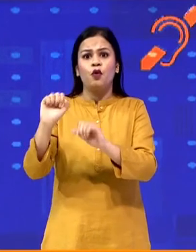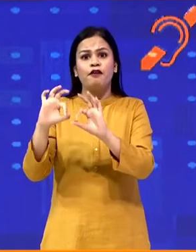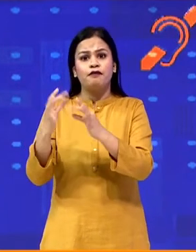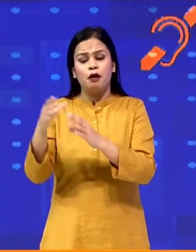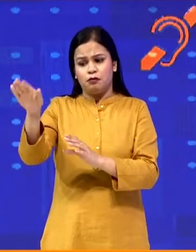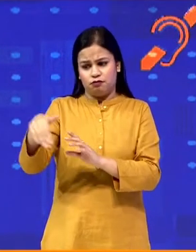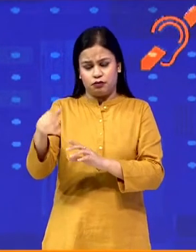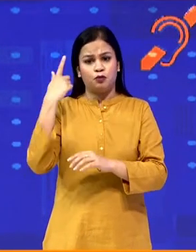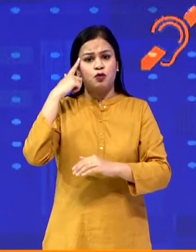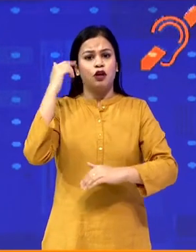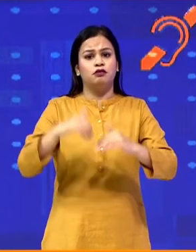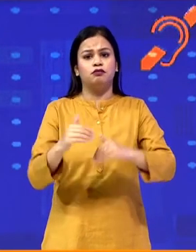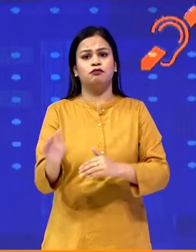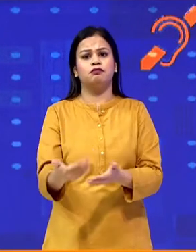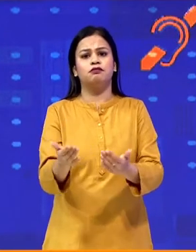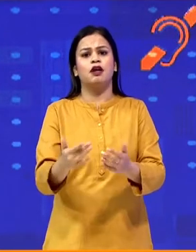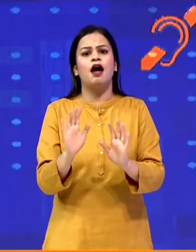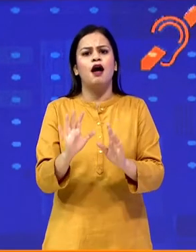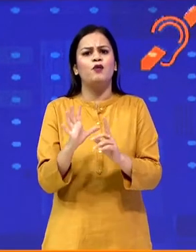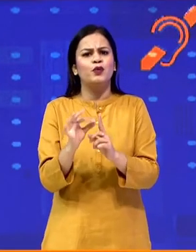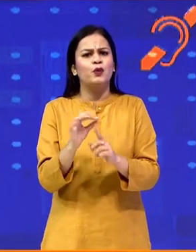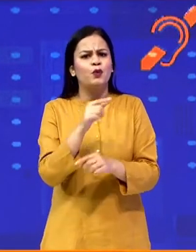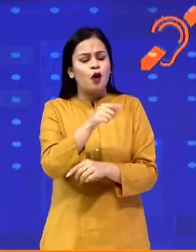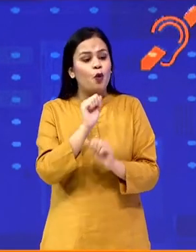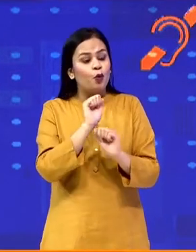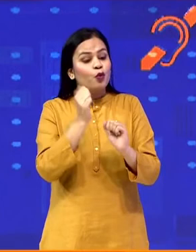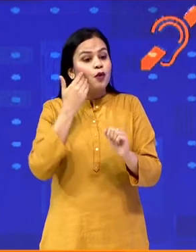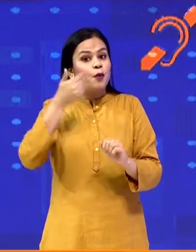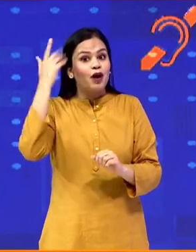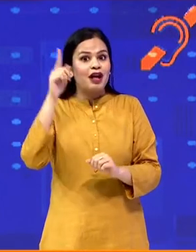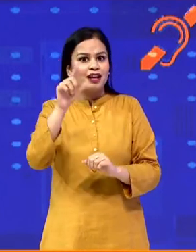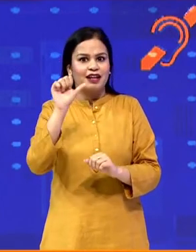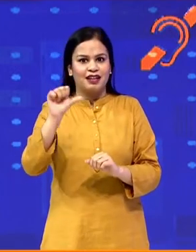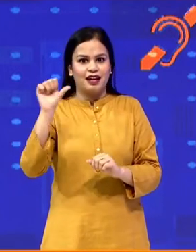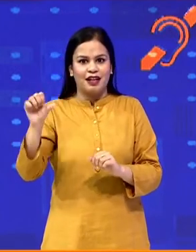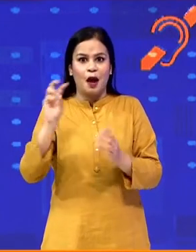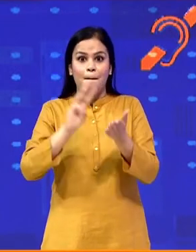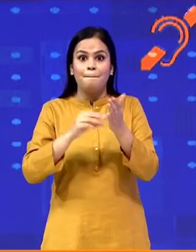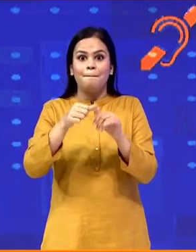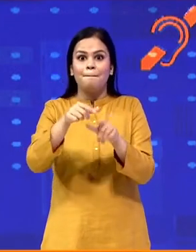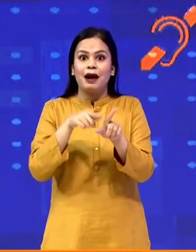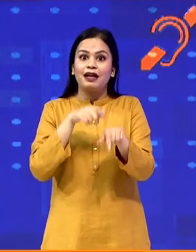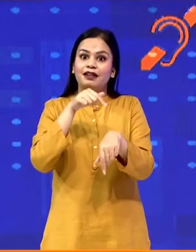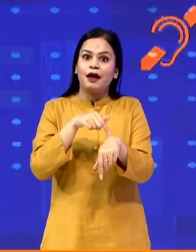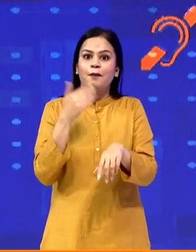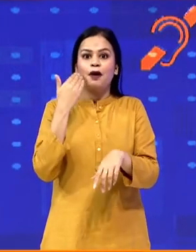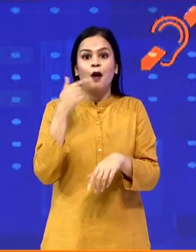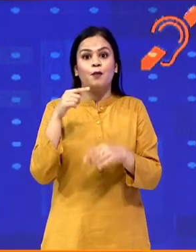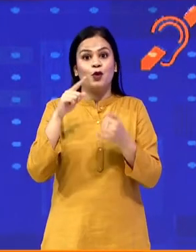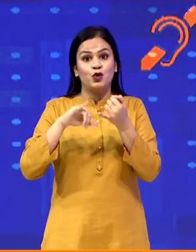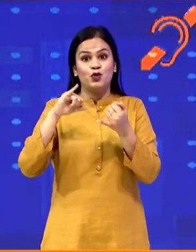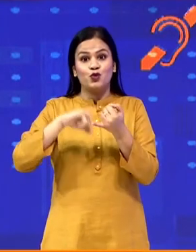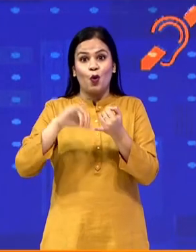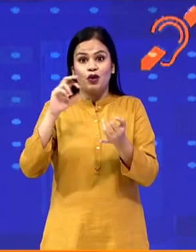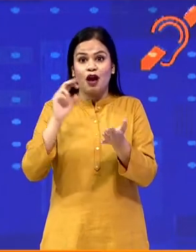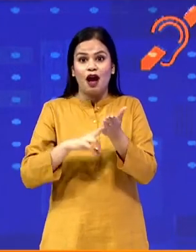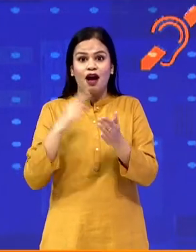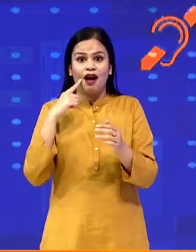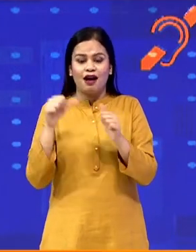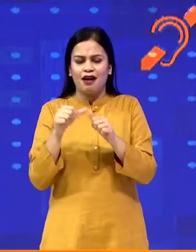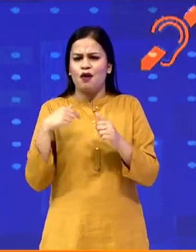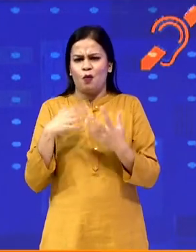आपने अपनी किताब जिक्र किया है 1999 में मैं में सोनिया गांधी कांग्रेस के अध्यक्ष नहीं बन्ना चाहती थी